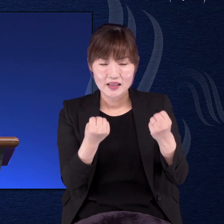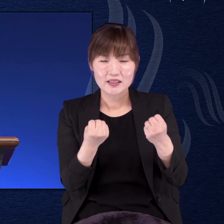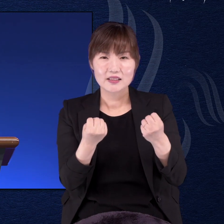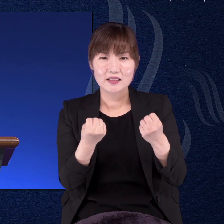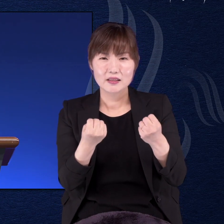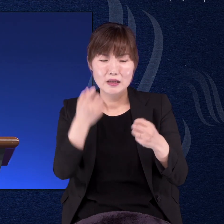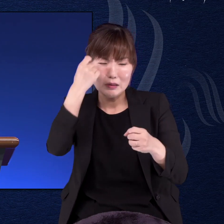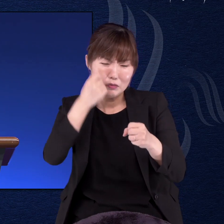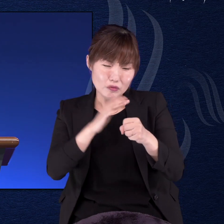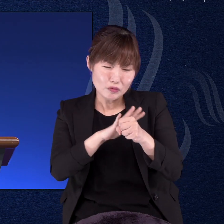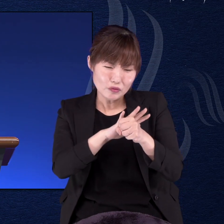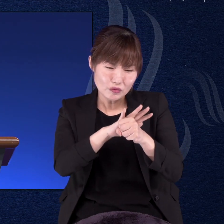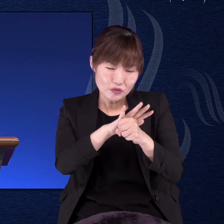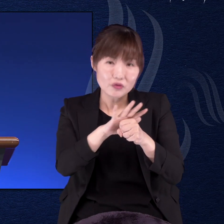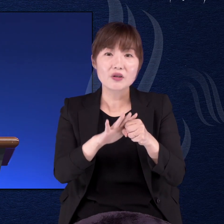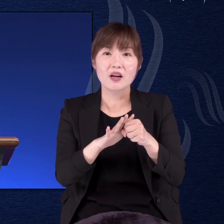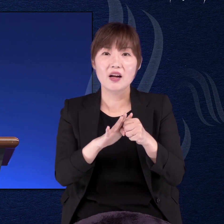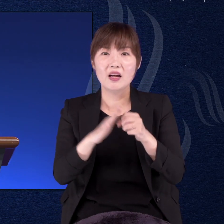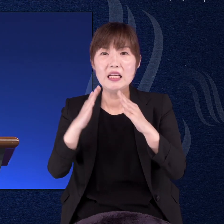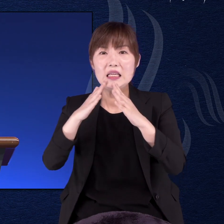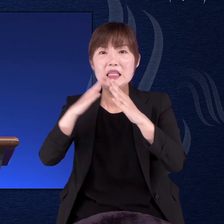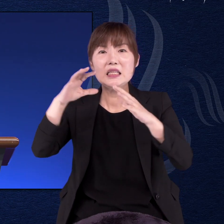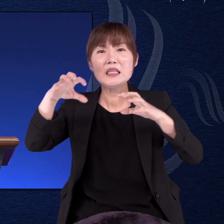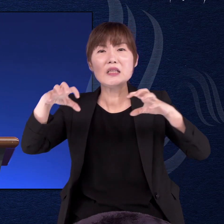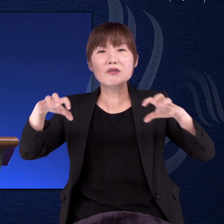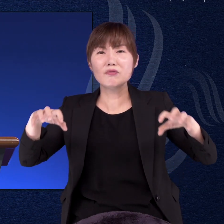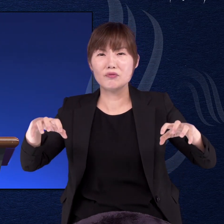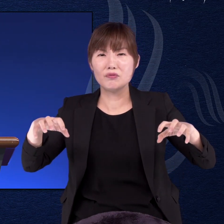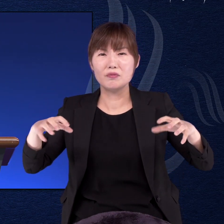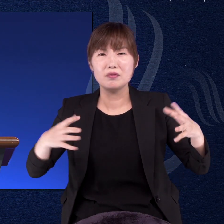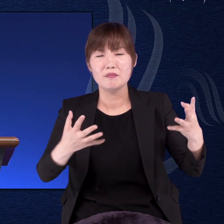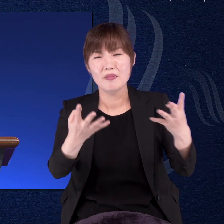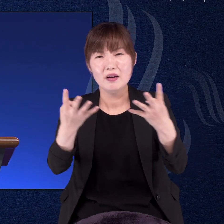있습니다. 우리는 그들과 함께 손잡고 걸어가야 돼요.